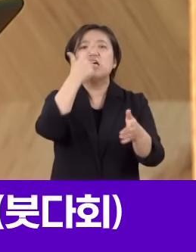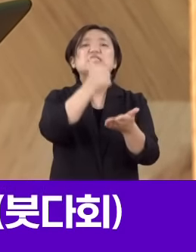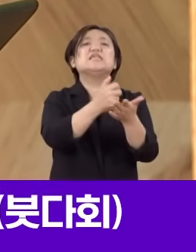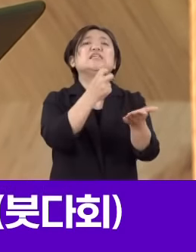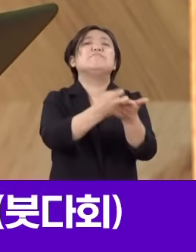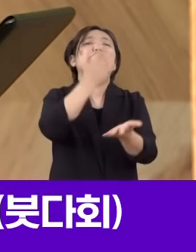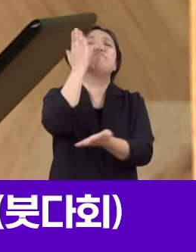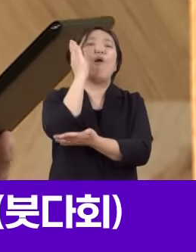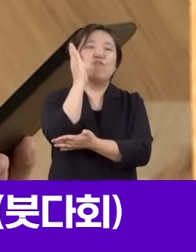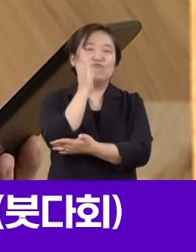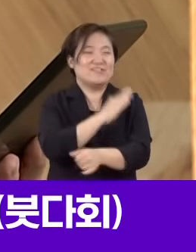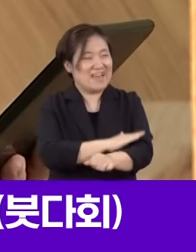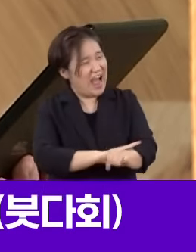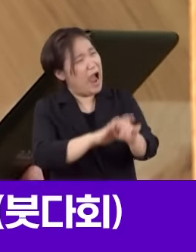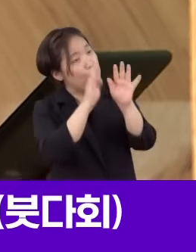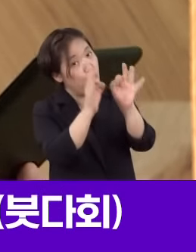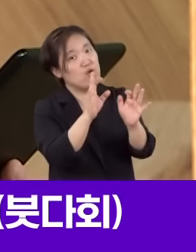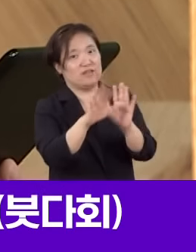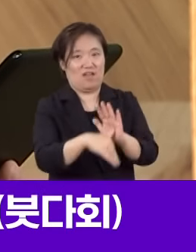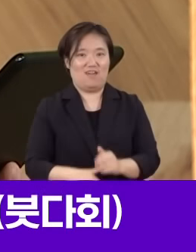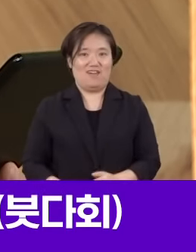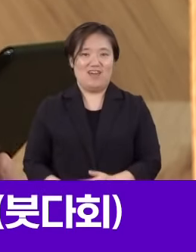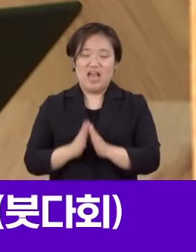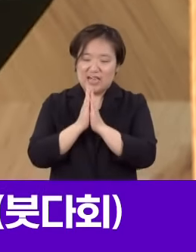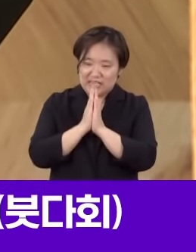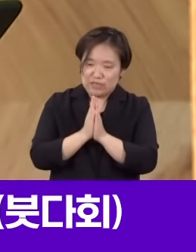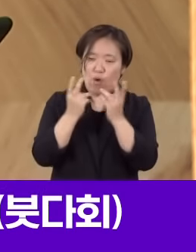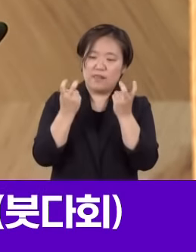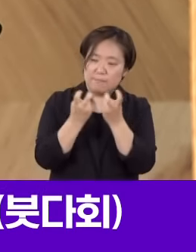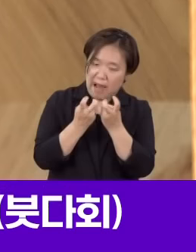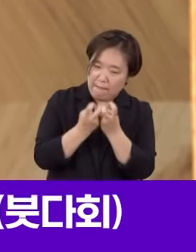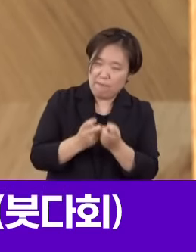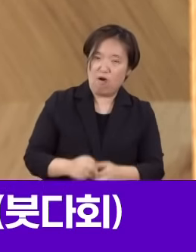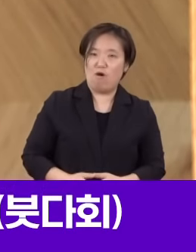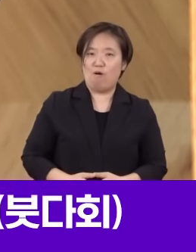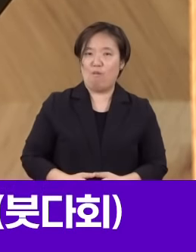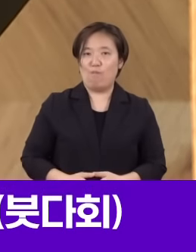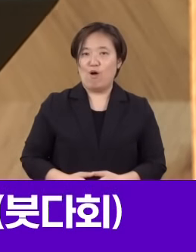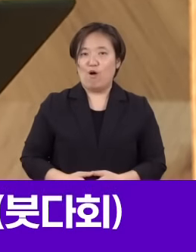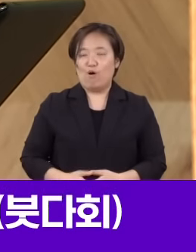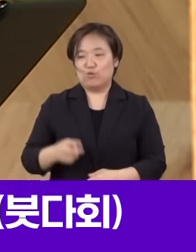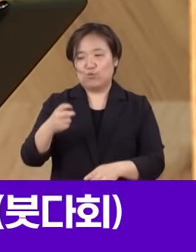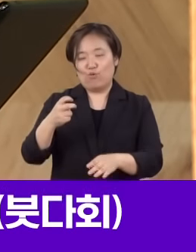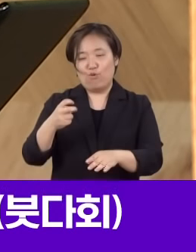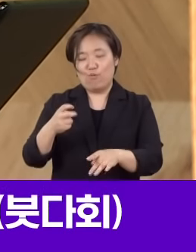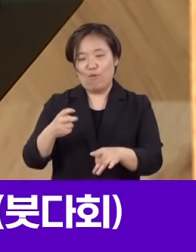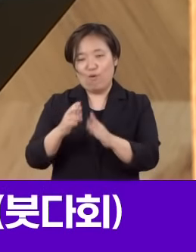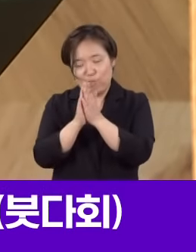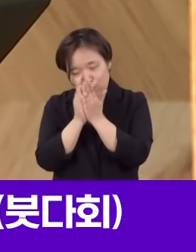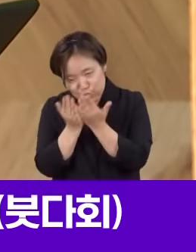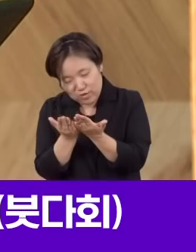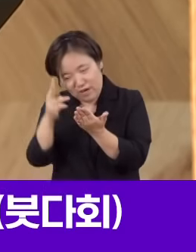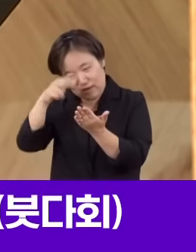기도하는 방법과 법문을 자주 듣고 천수경 정토삼부경